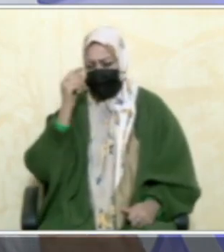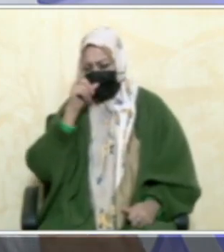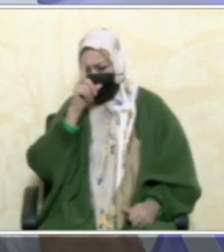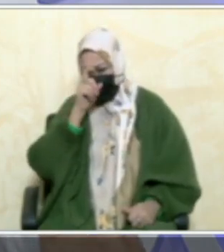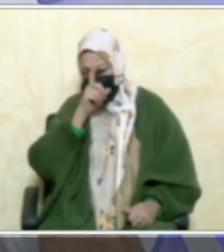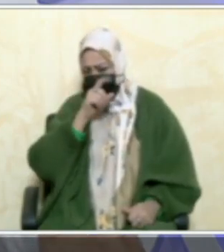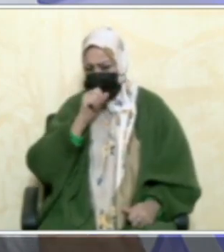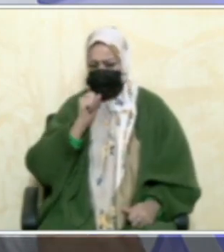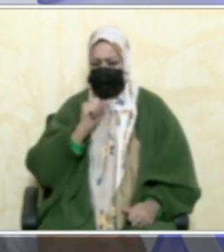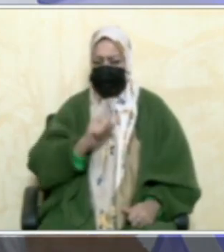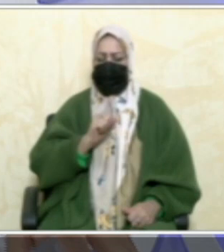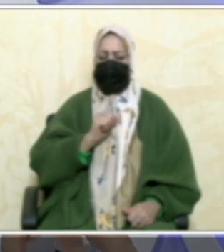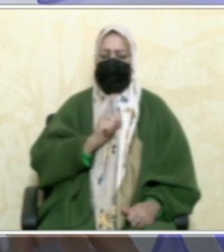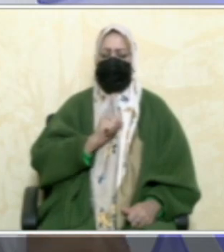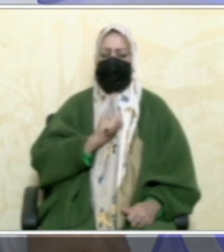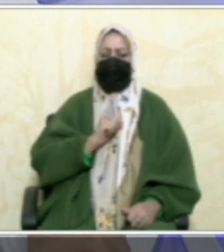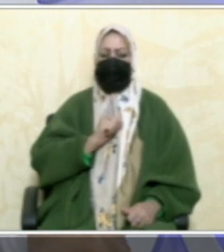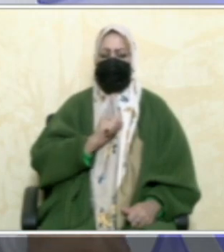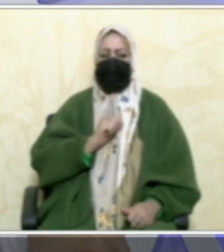مسألة